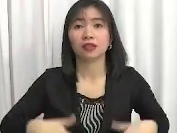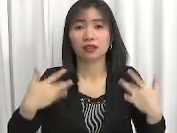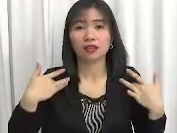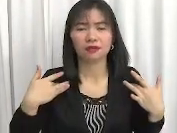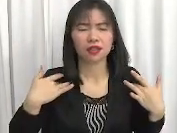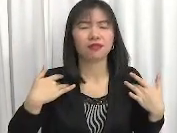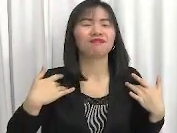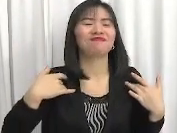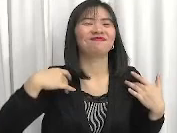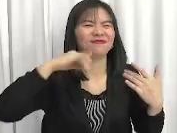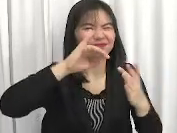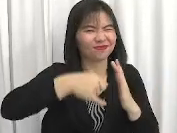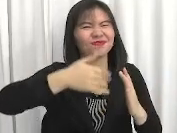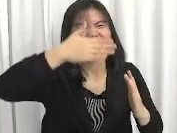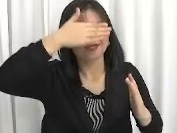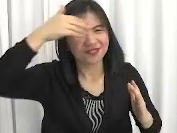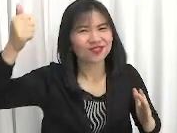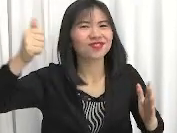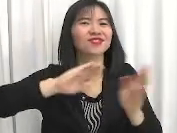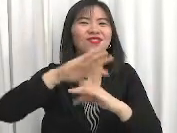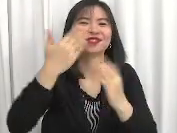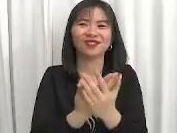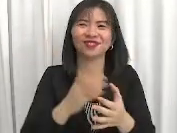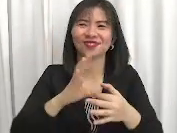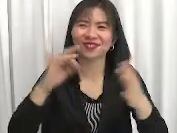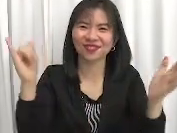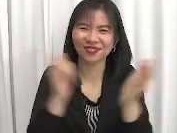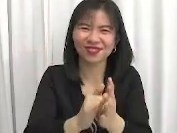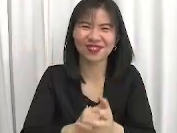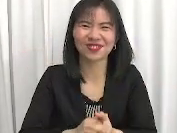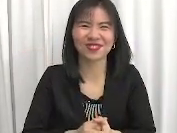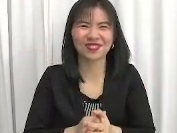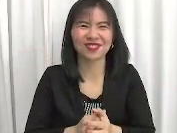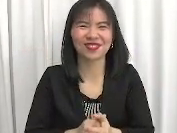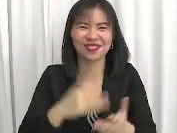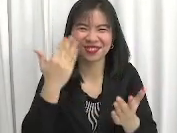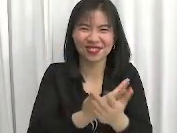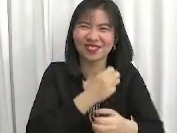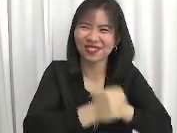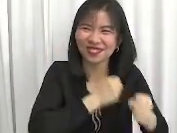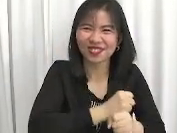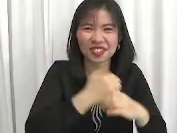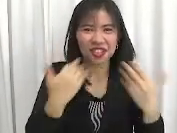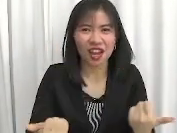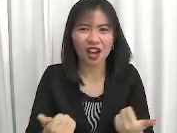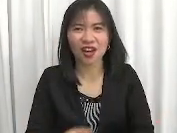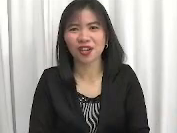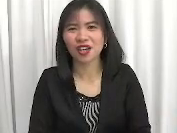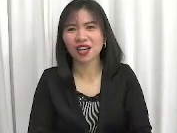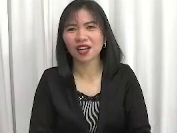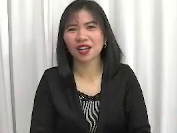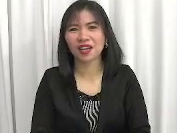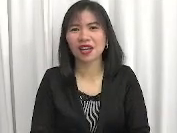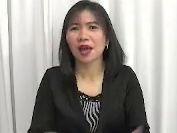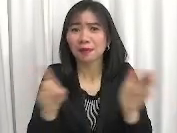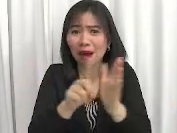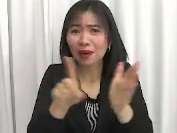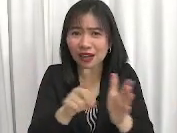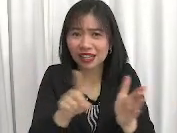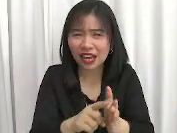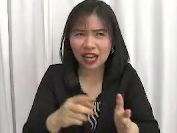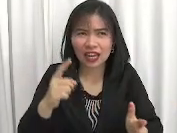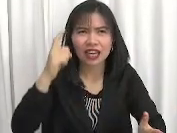natin. Yung yun na eh. Kalimutan na yan. Yun na. Wala na buklatan. Ang